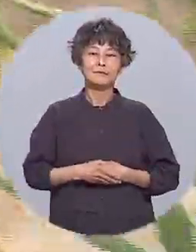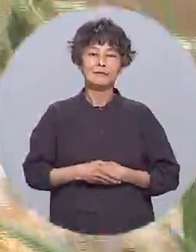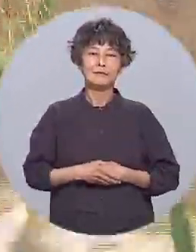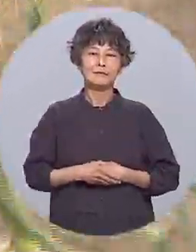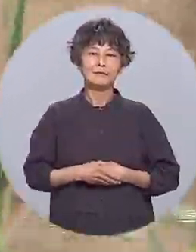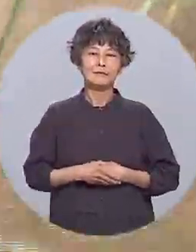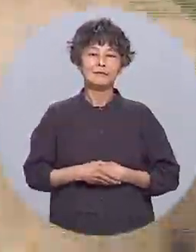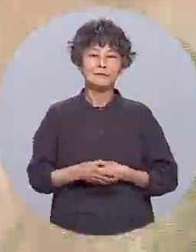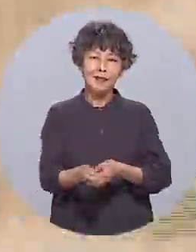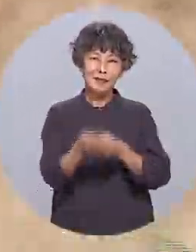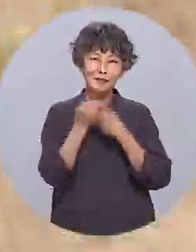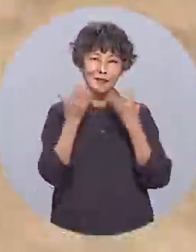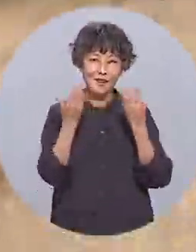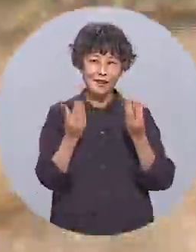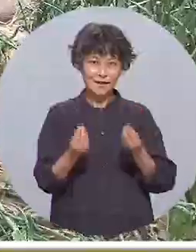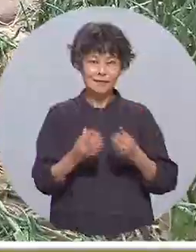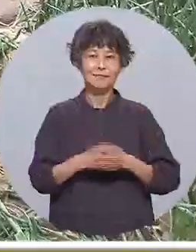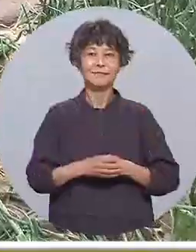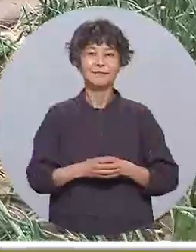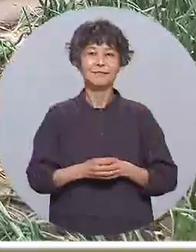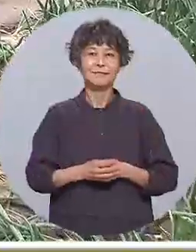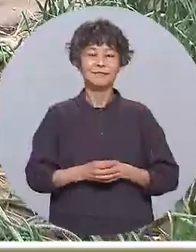お、取れました。